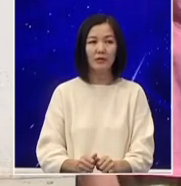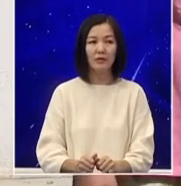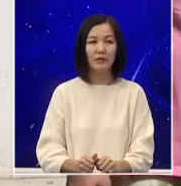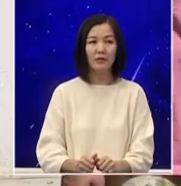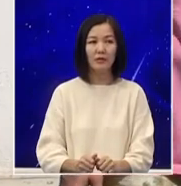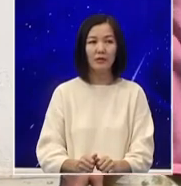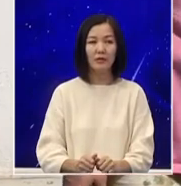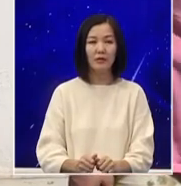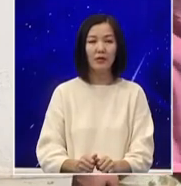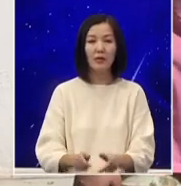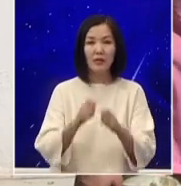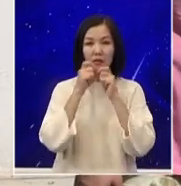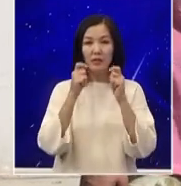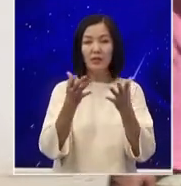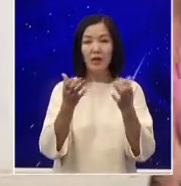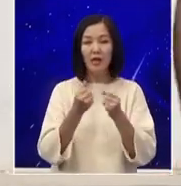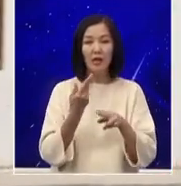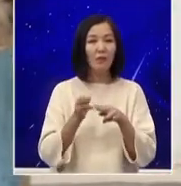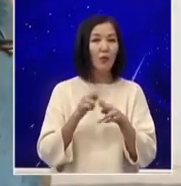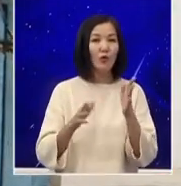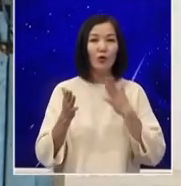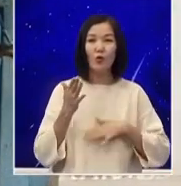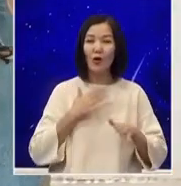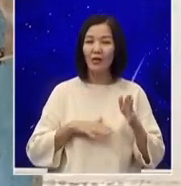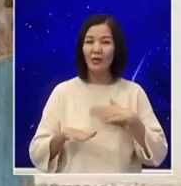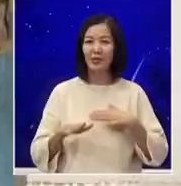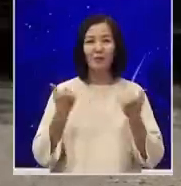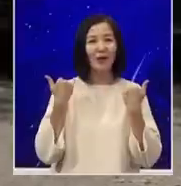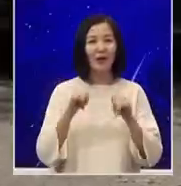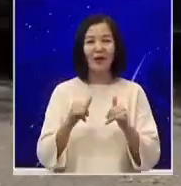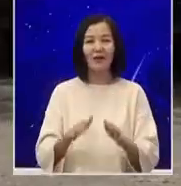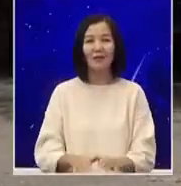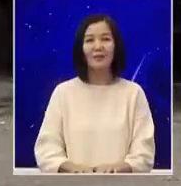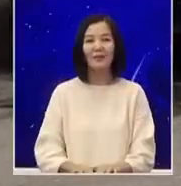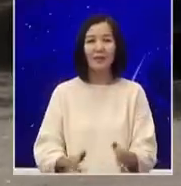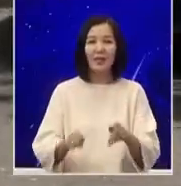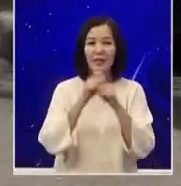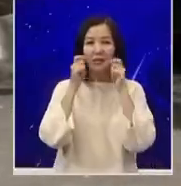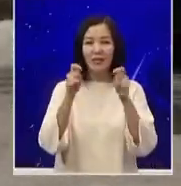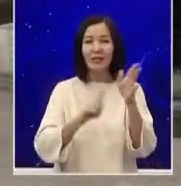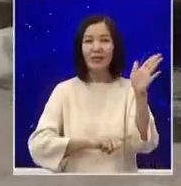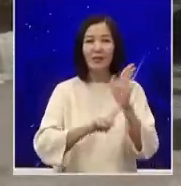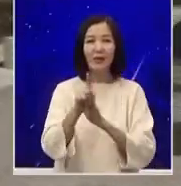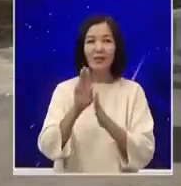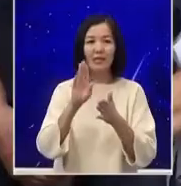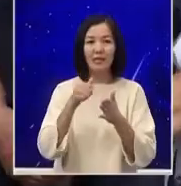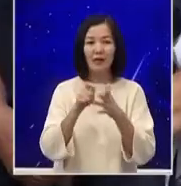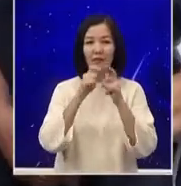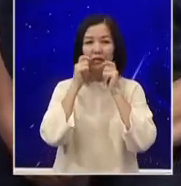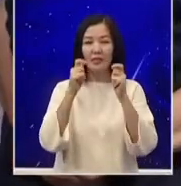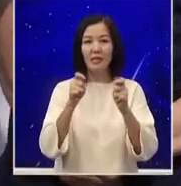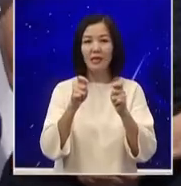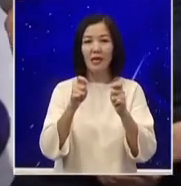Көп-көп рахмет сіздерге, бұндай сыйлық болады деп ойламадым. Күшті сыйлық болды бізге бұл. Бұл сыйлықтың басы ғана болды. Негізгі сыйды